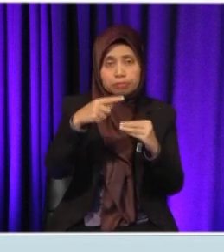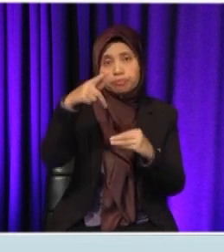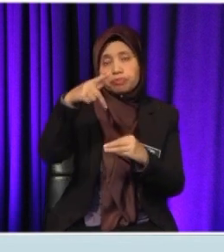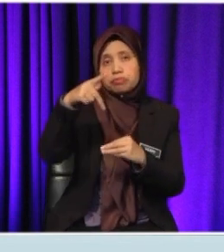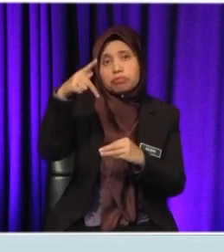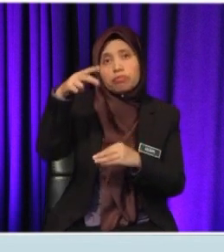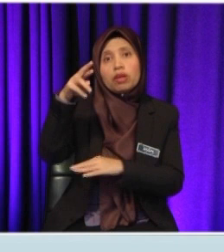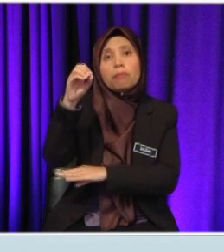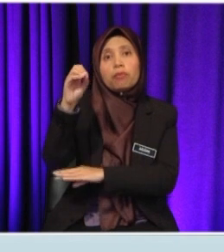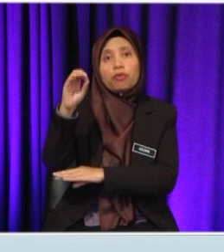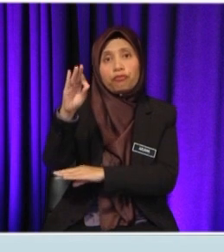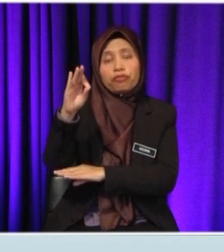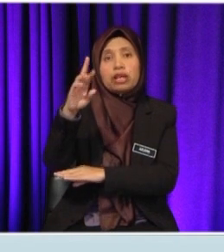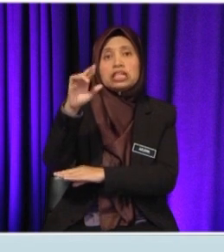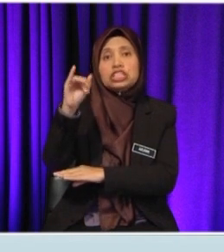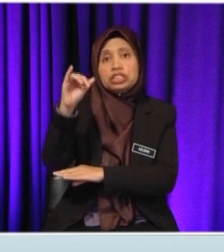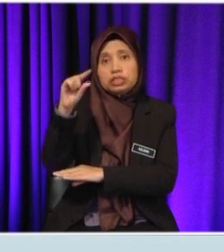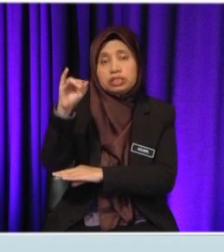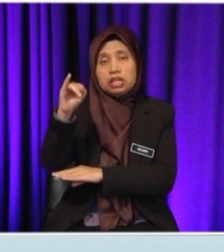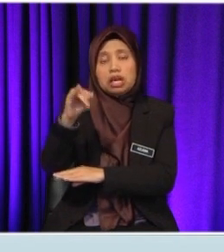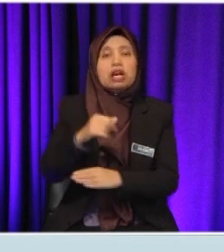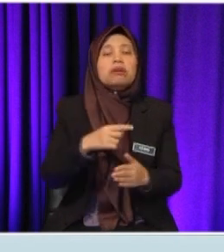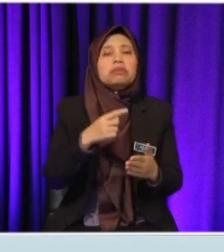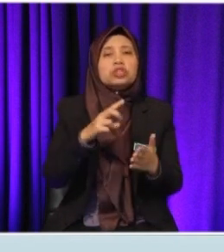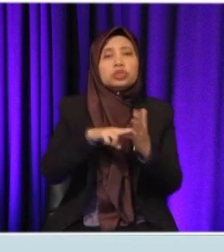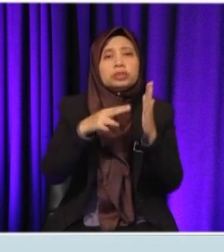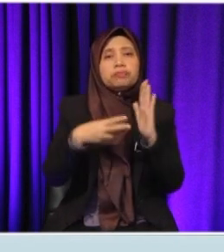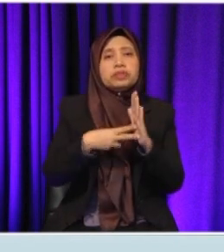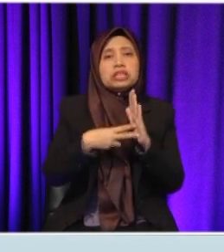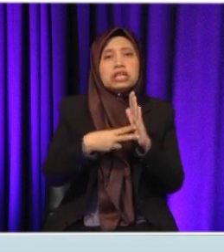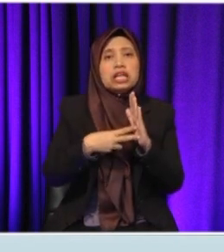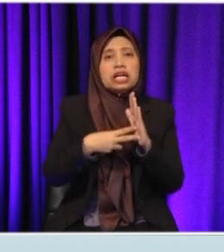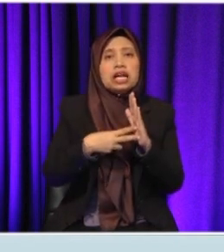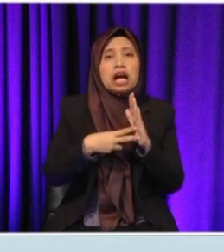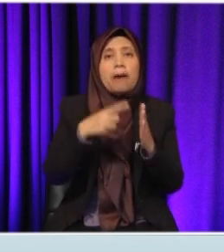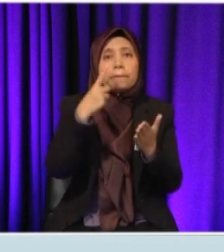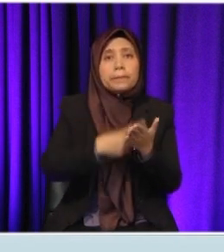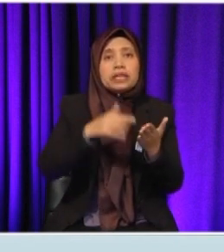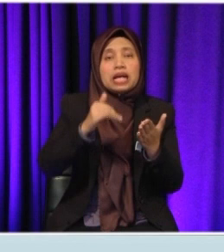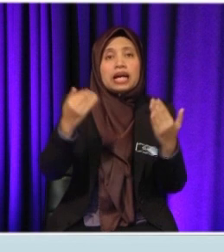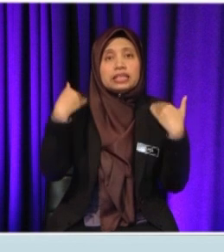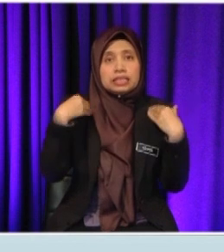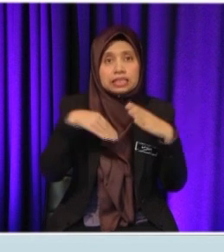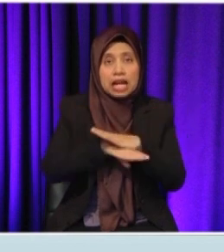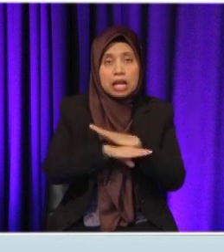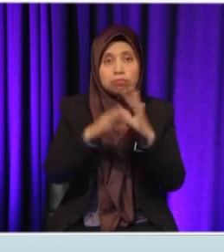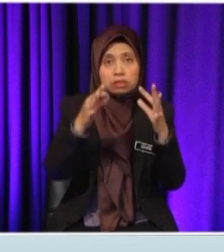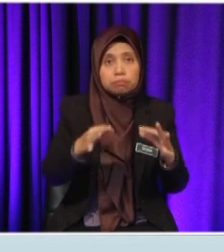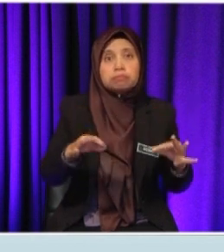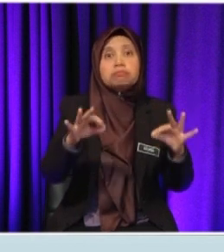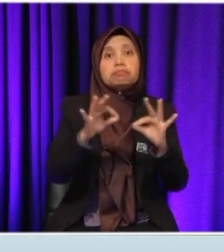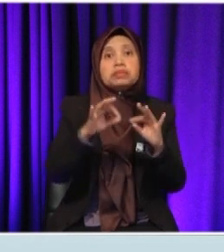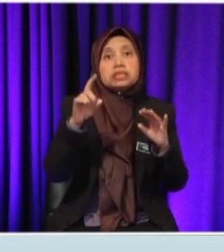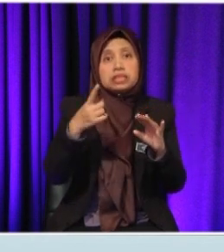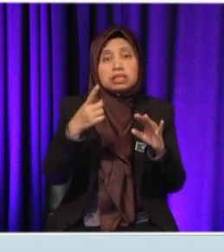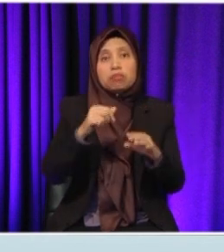contoh teknik plot yang terdapat dalam petikan. Maksud di sini, teknik plot yang terdapat dalam petikan sahaja, bukannya yang